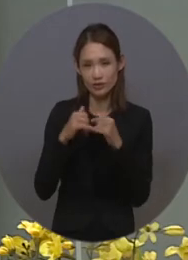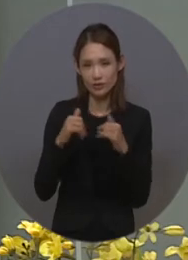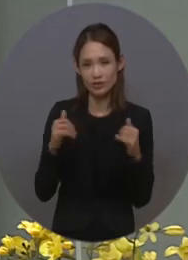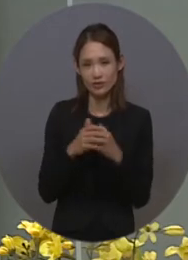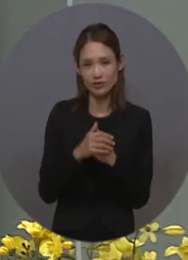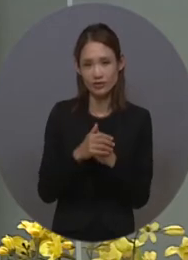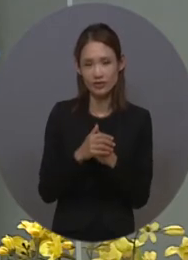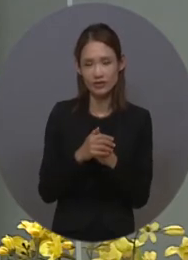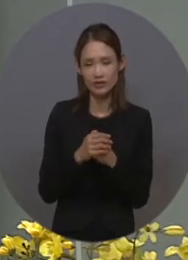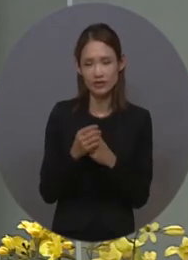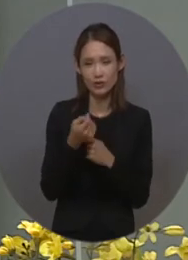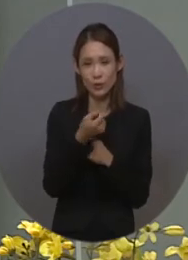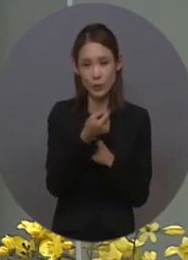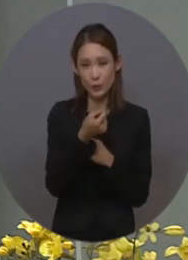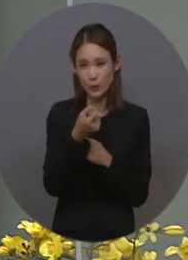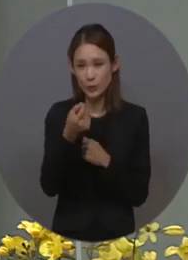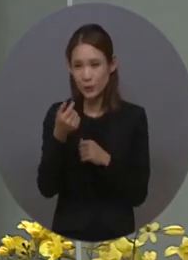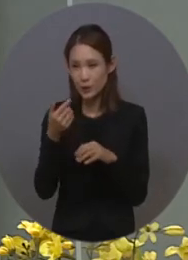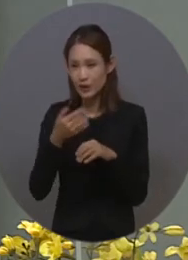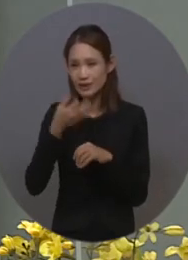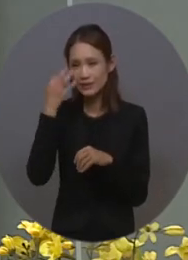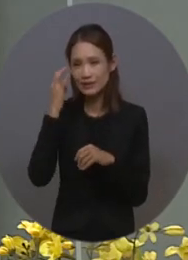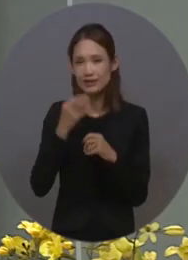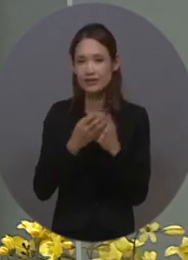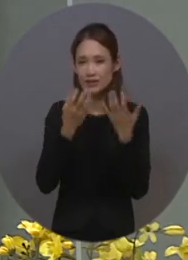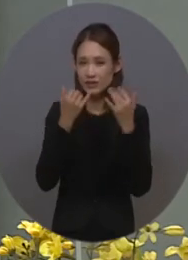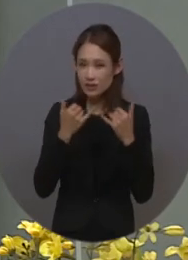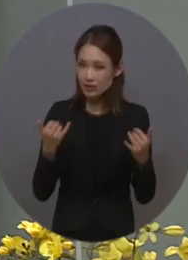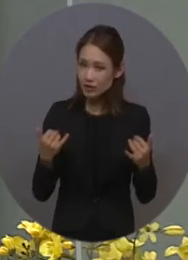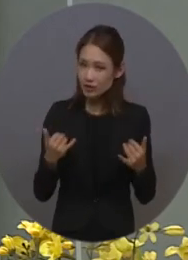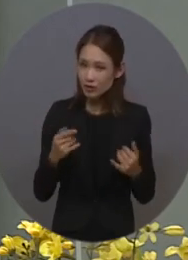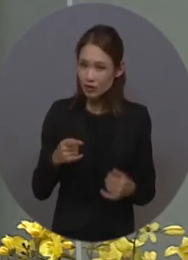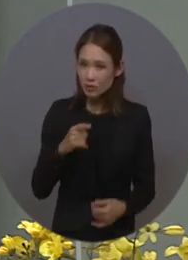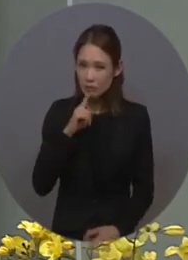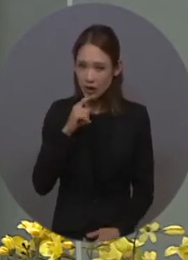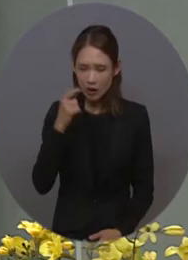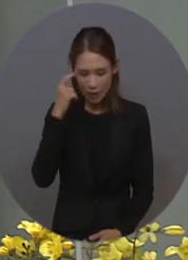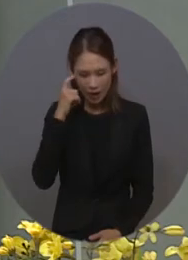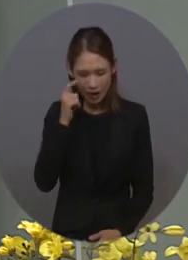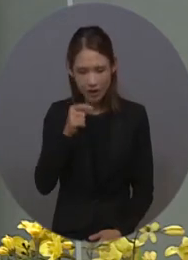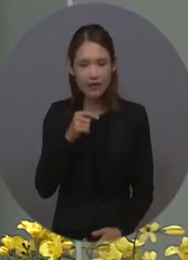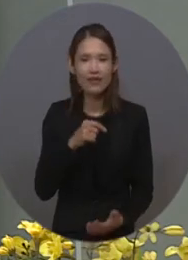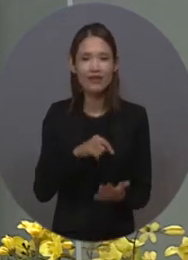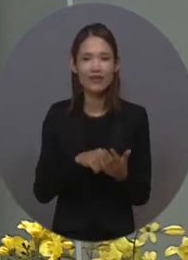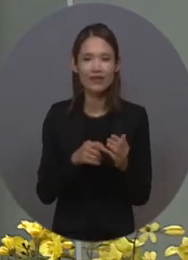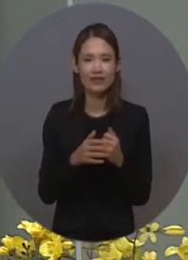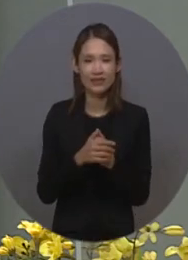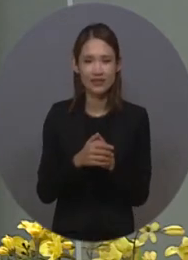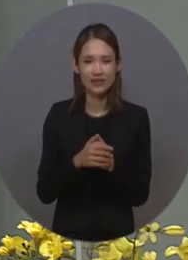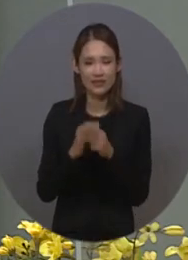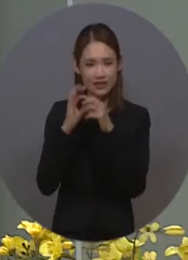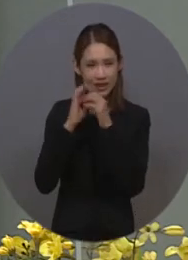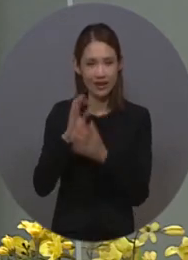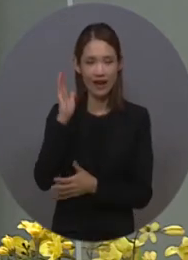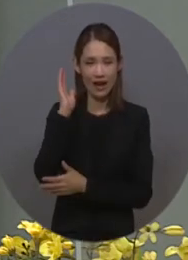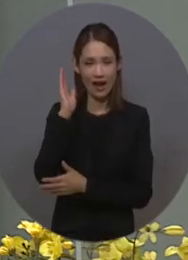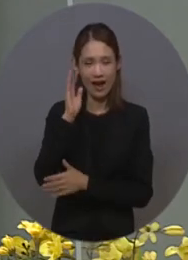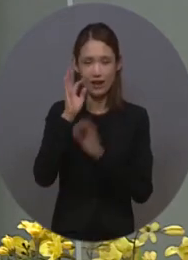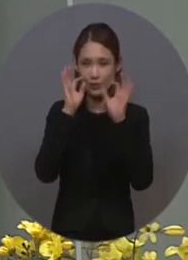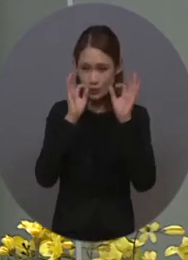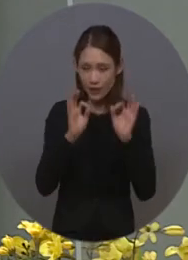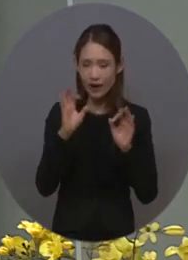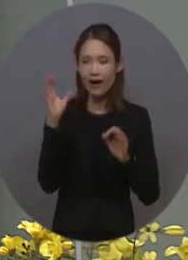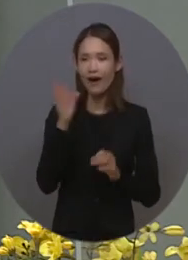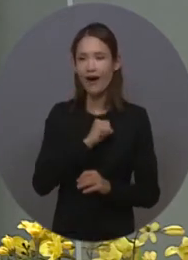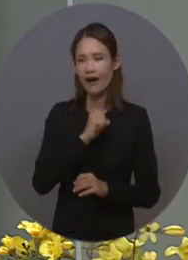이제 이렇게 서서히 인정되는 것 같아요. 아마 우리 시청자분들이 처음에 왜 저 말을 썼을까 그랬는데 아마 이제 계속 말씀을 들으면서 아